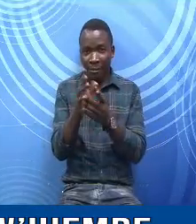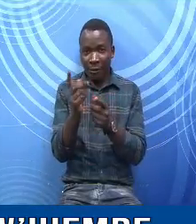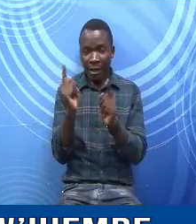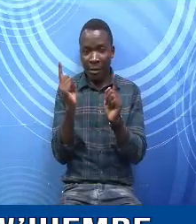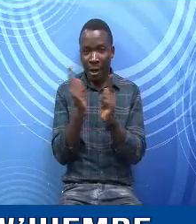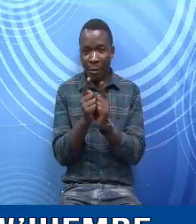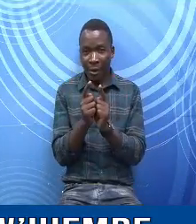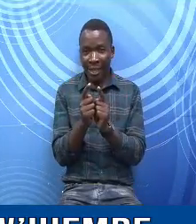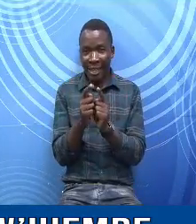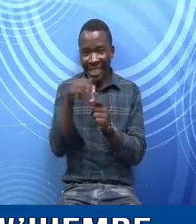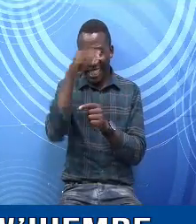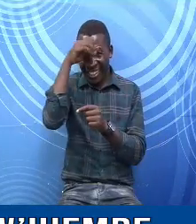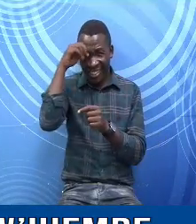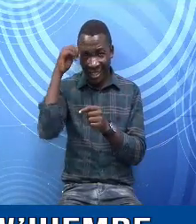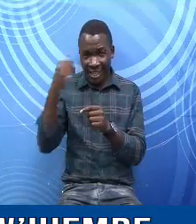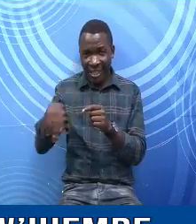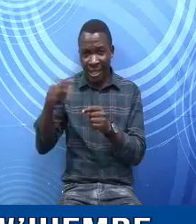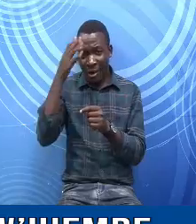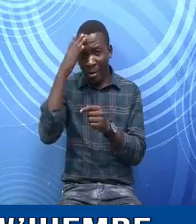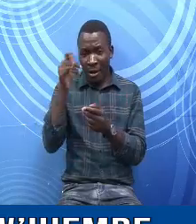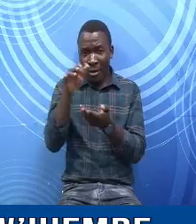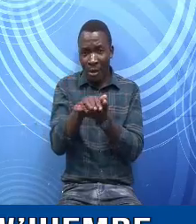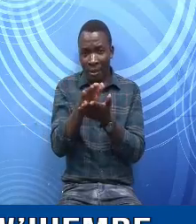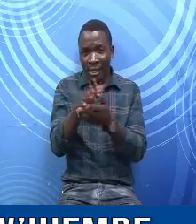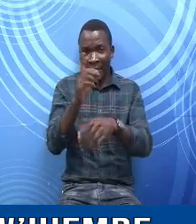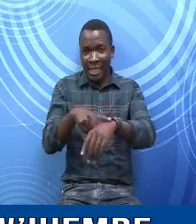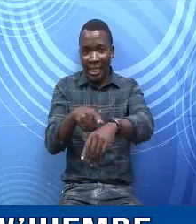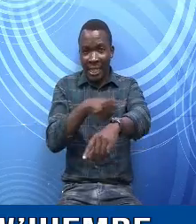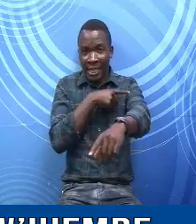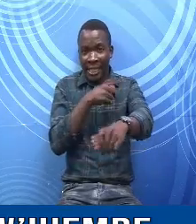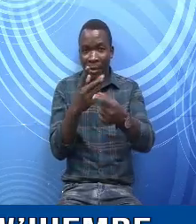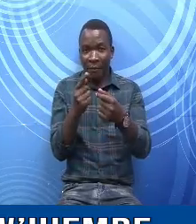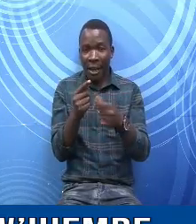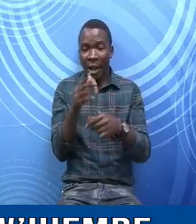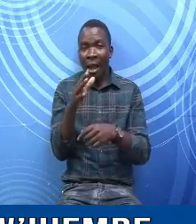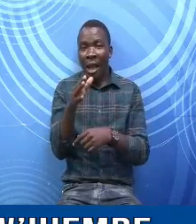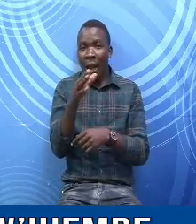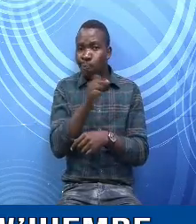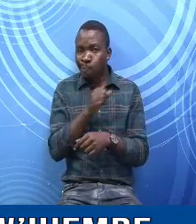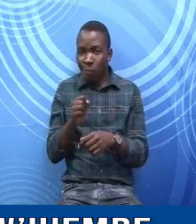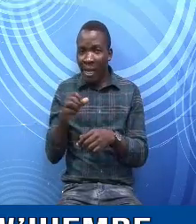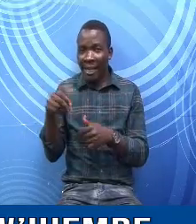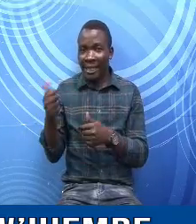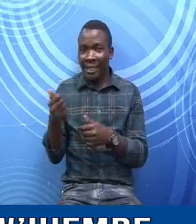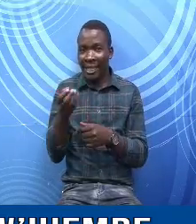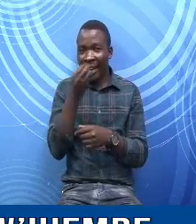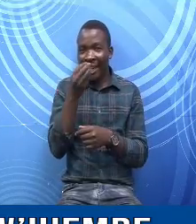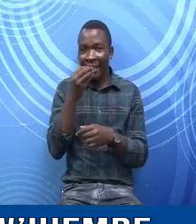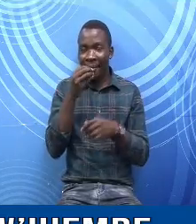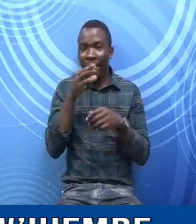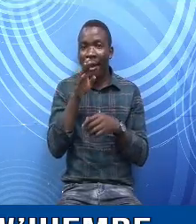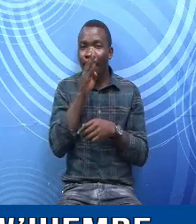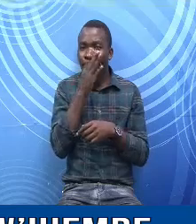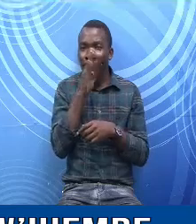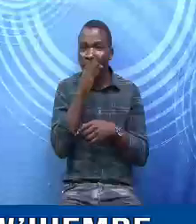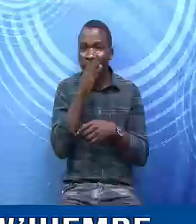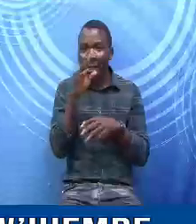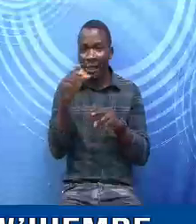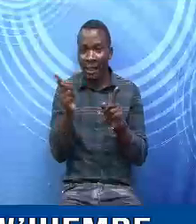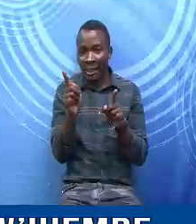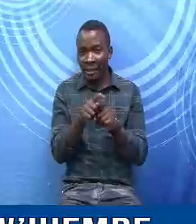kuko ngo kubera kuyabika igihe kirekire hari igihe amafaranga yangirikaga maze agapfa ubusa andi akaribwa n'imbye bayemwe ngo hari n'abagabo bayabikaga ahantu abagore babo